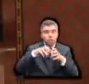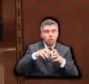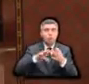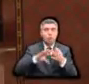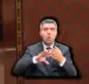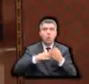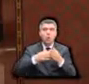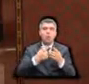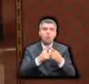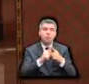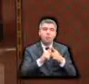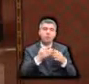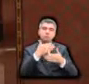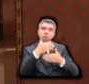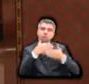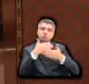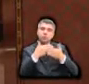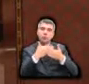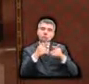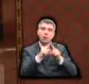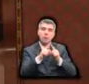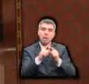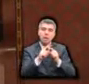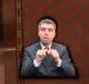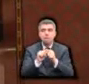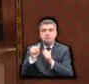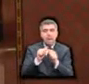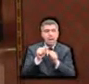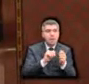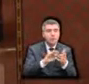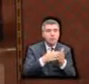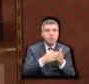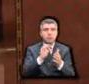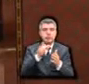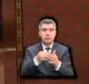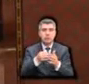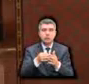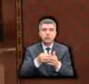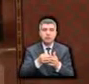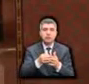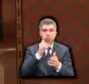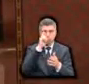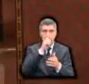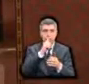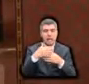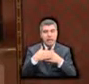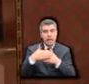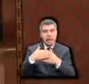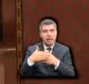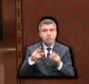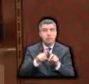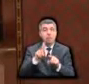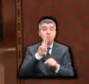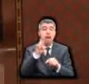بهذا المشروع الكبير ديال تقليص الفوارق المجالية والفوارق الاجتماعية البير دي تي اس اللي كان اعلن عليه جلالة